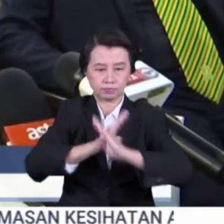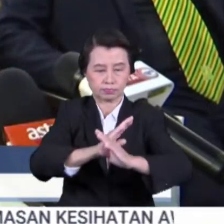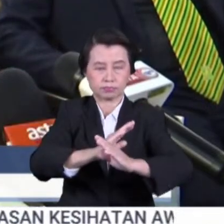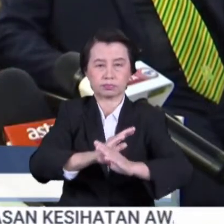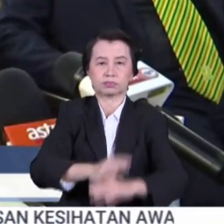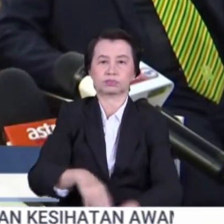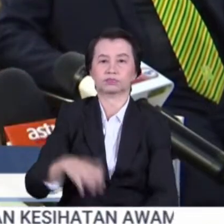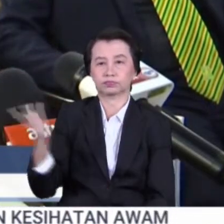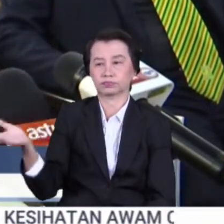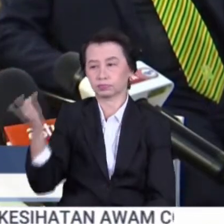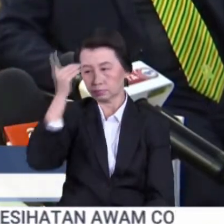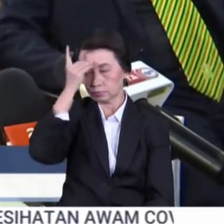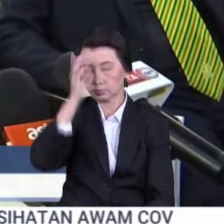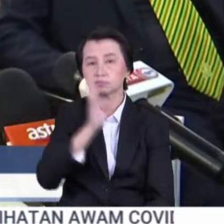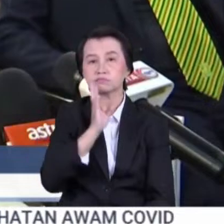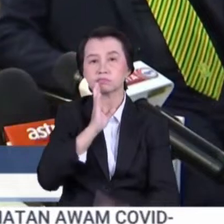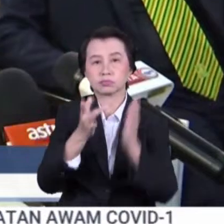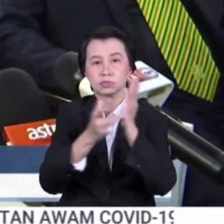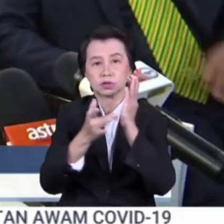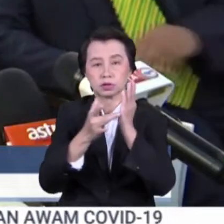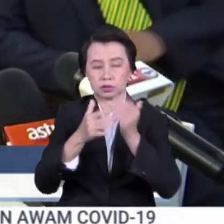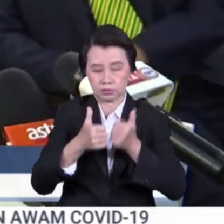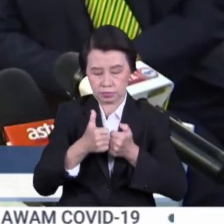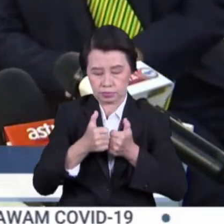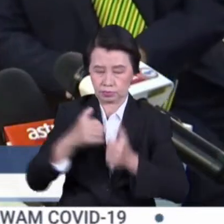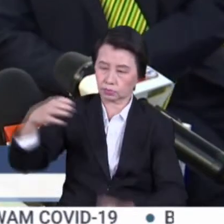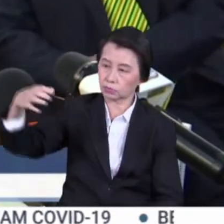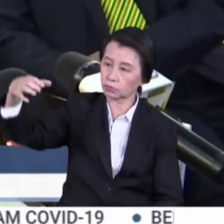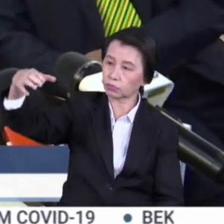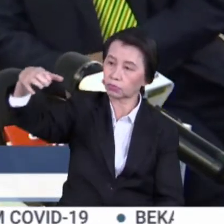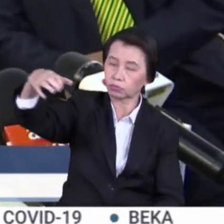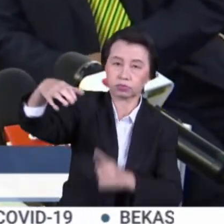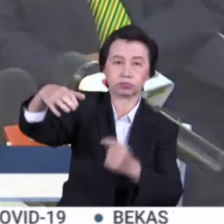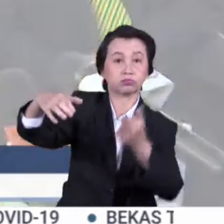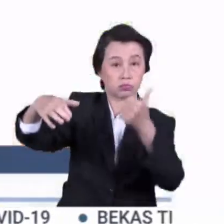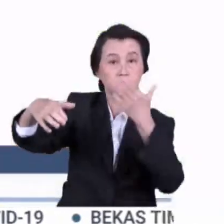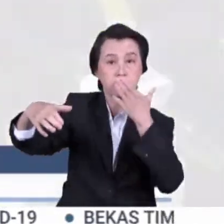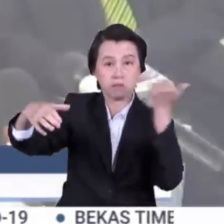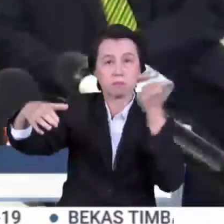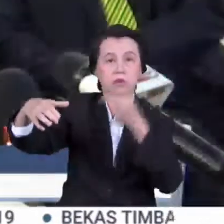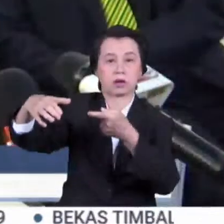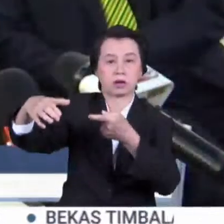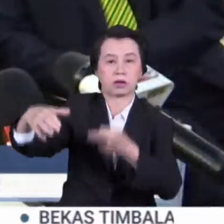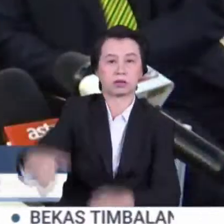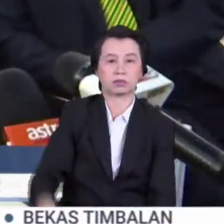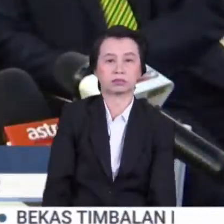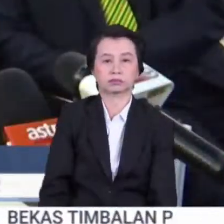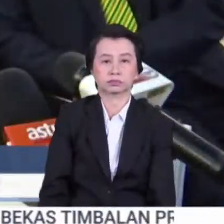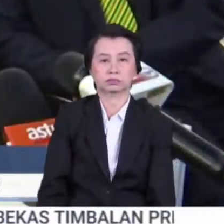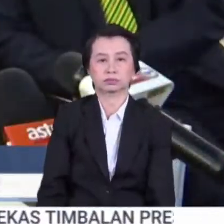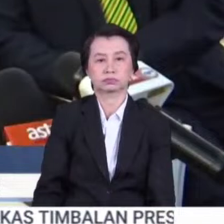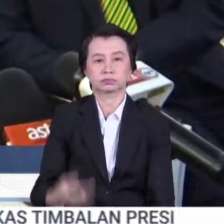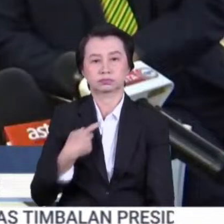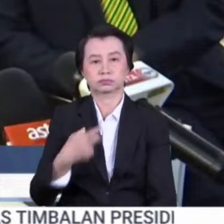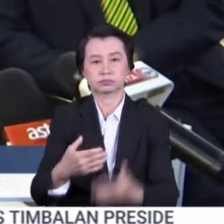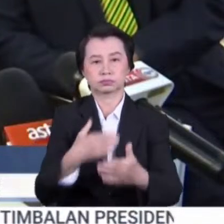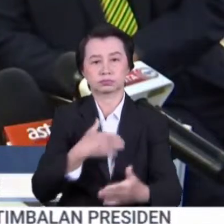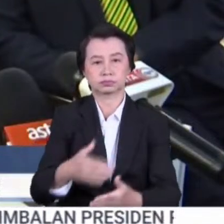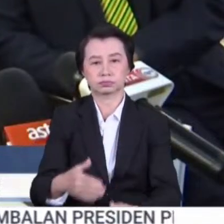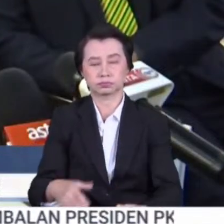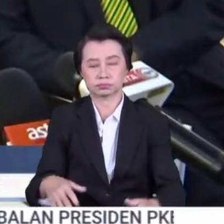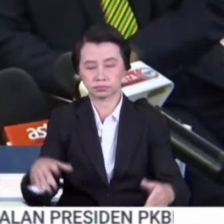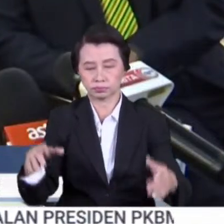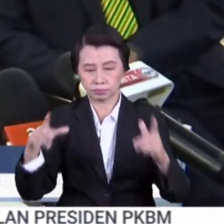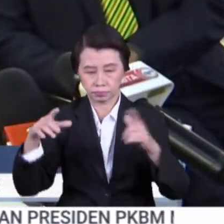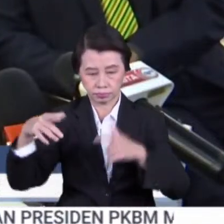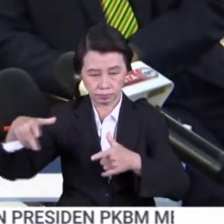Len menjelaskan penggunaan teknologi drone itu juga adalah lebih cost efektif. More than 10 years ago, we bought a camera, cost